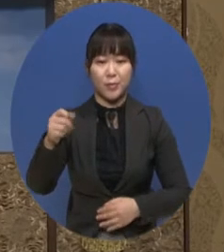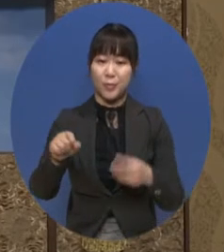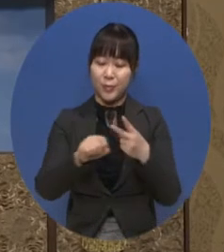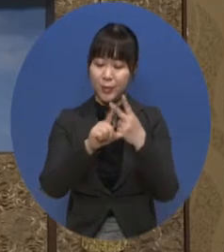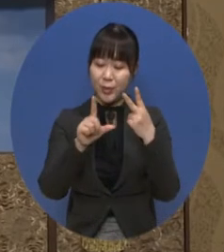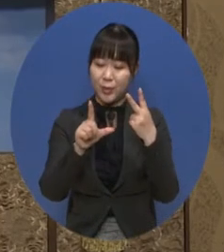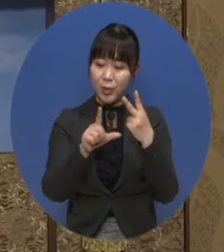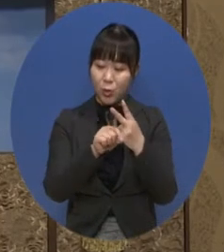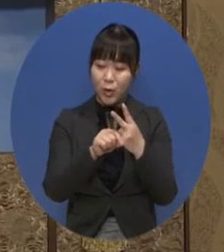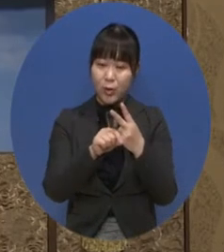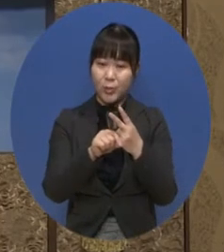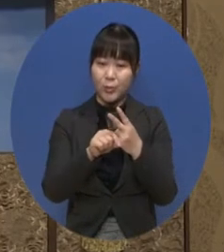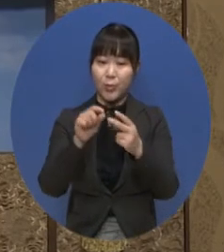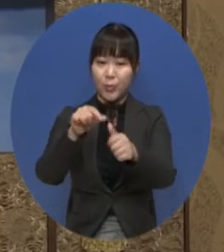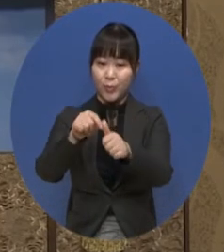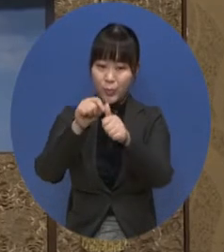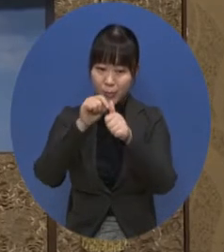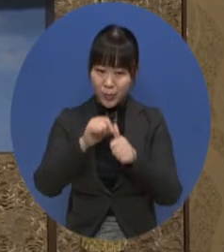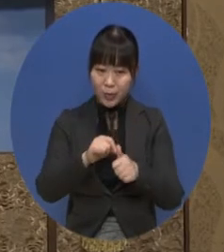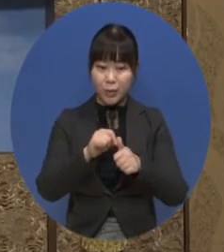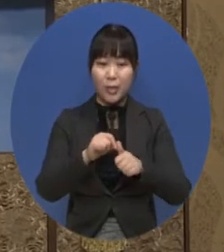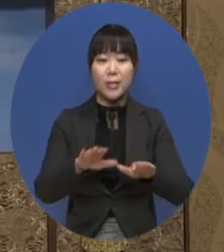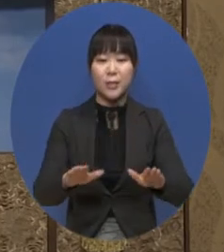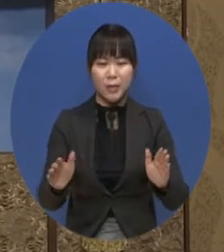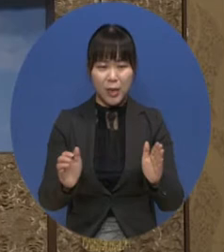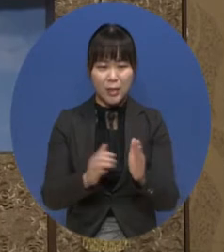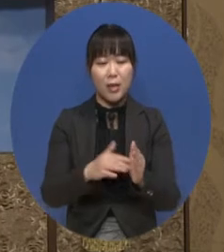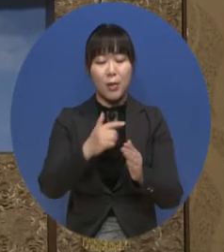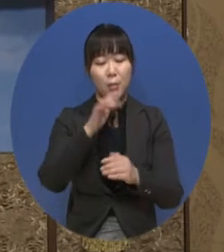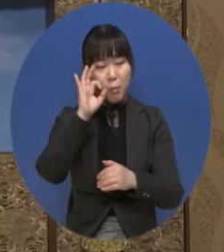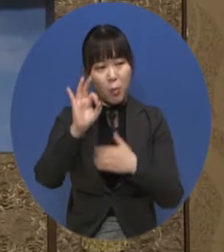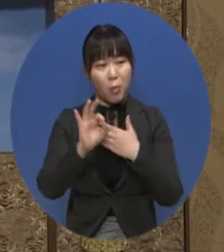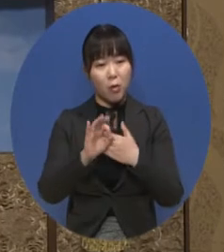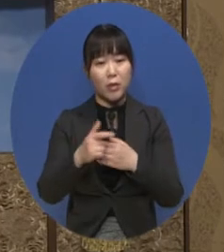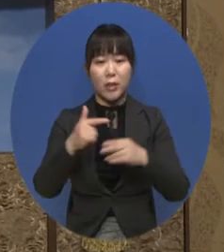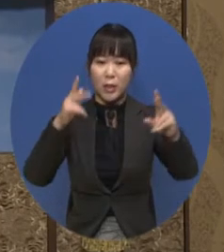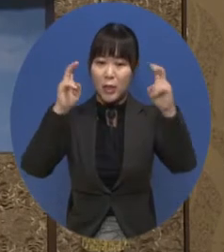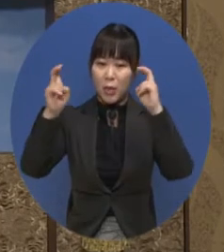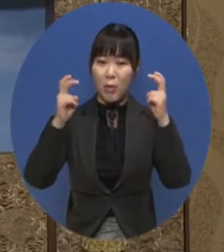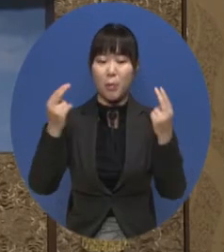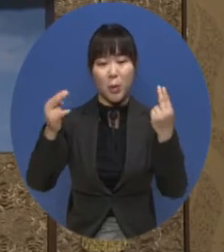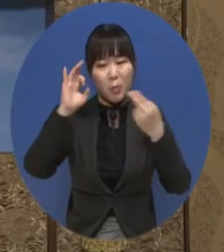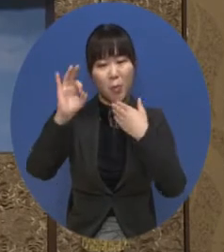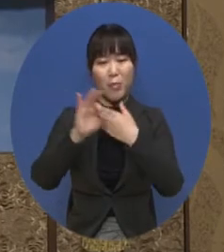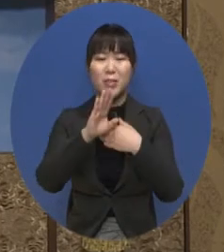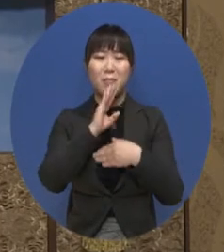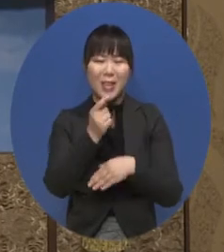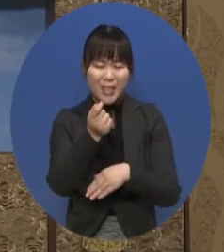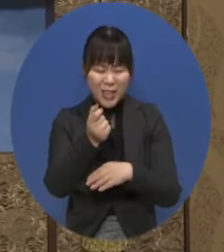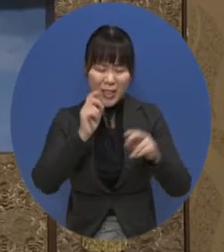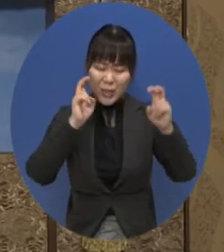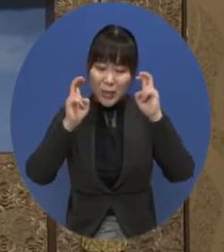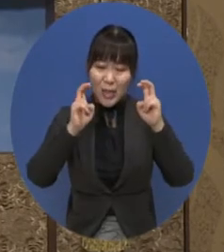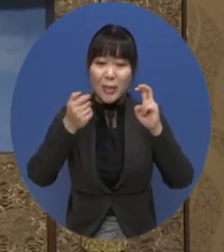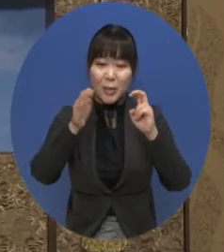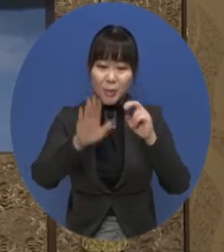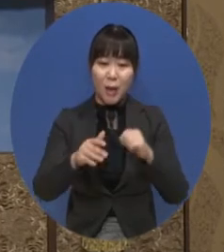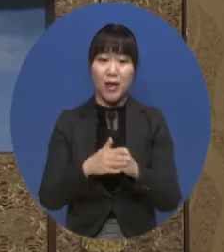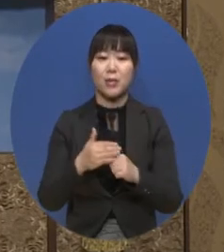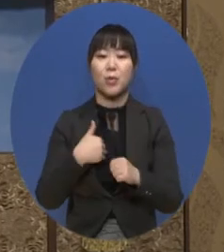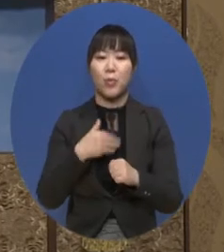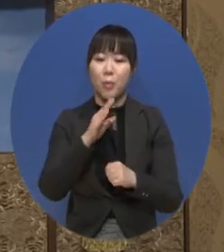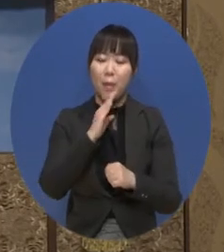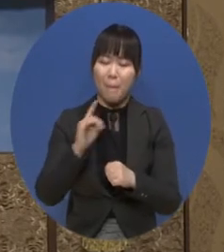2018년 2월에 채용을 해서 현재까지 어떻게 보면 대기업과 비교하면 너무 작은 규모이긴 하지만 저는